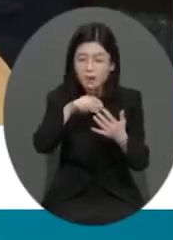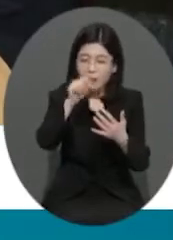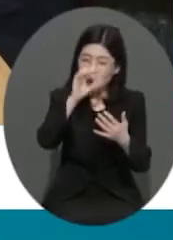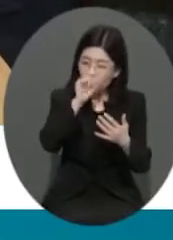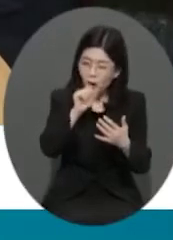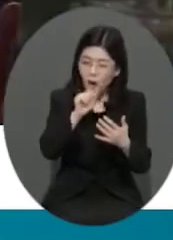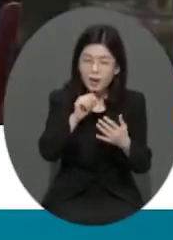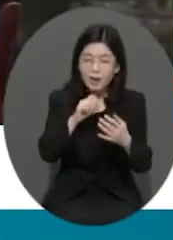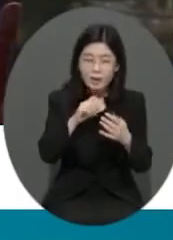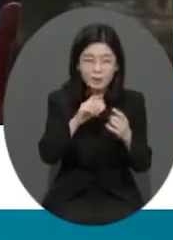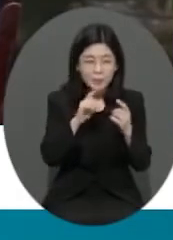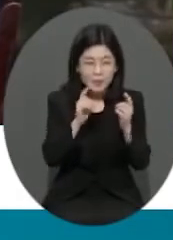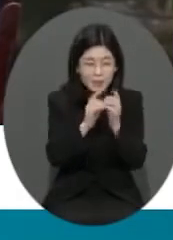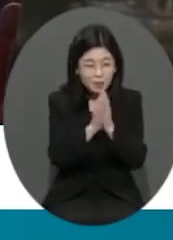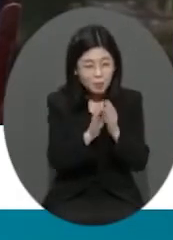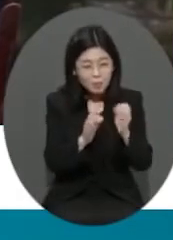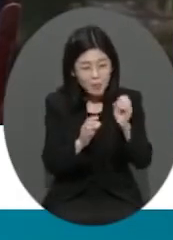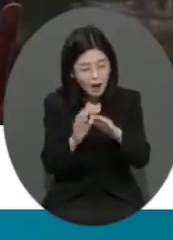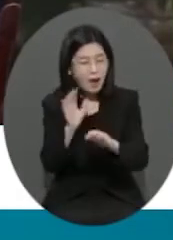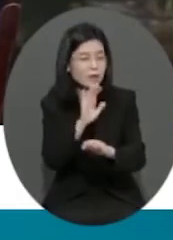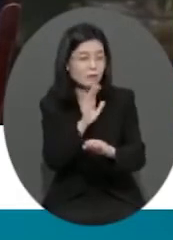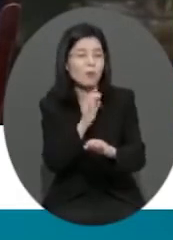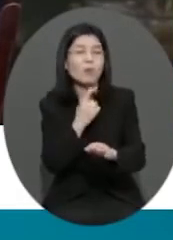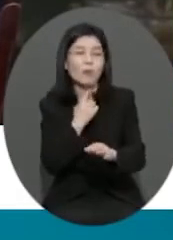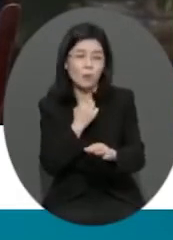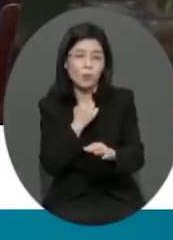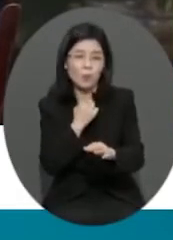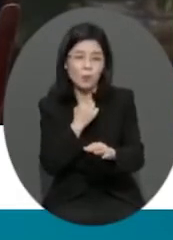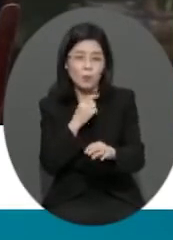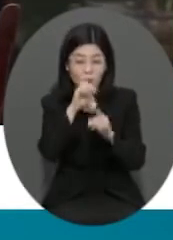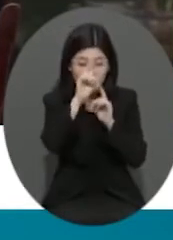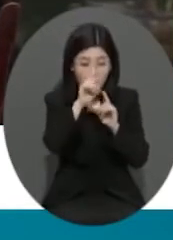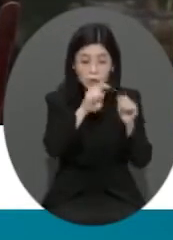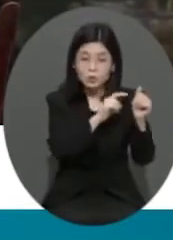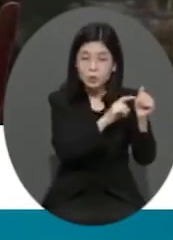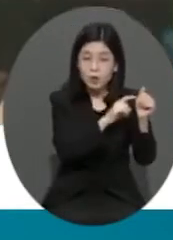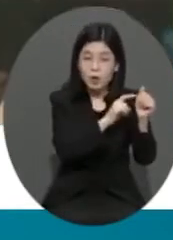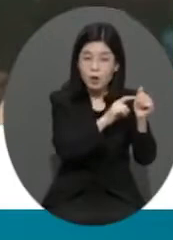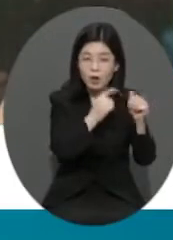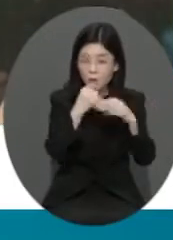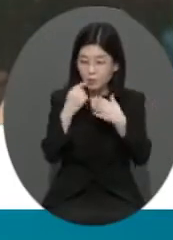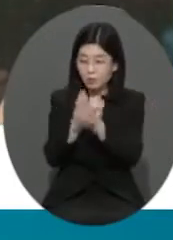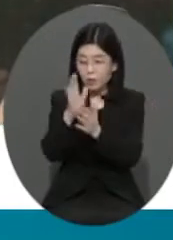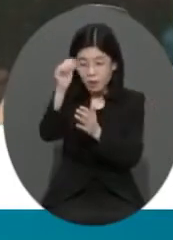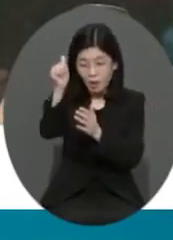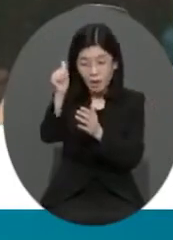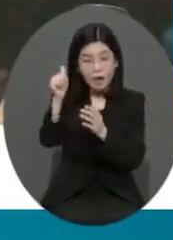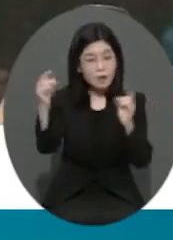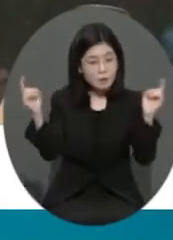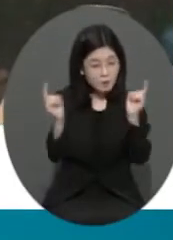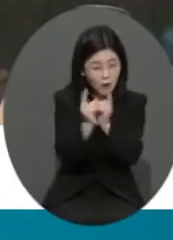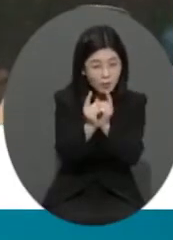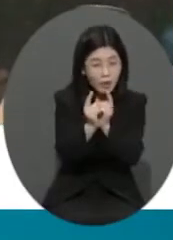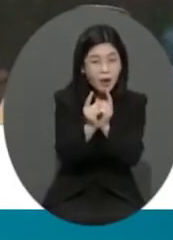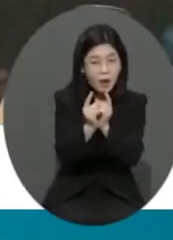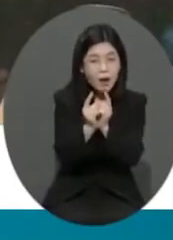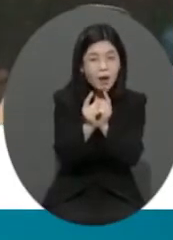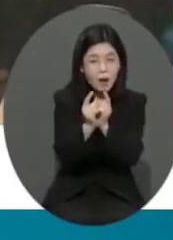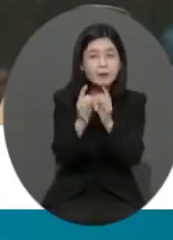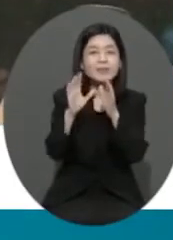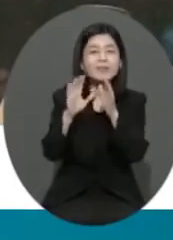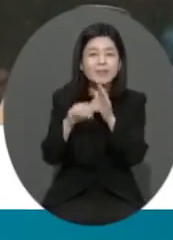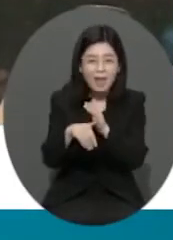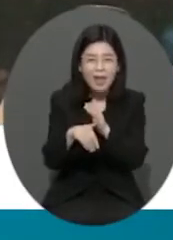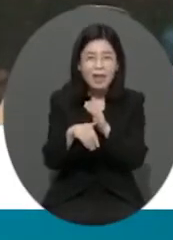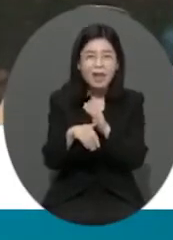이준석 대표가 저희 성형도 대표하고 같이 합의를 하고 난 내용들 그 사이에서 100분 사이에 일어난 것이 선별 지원이 다란